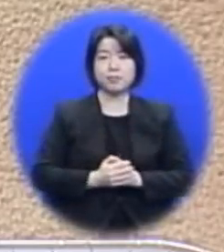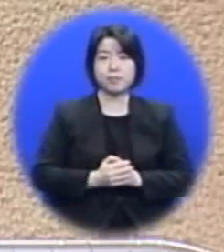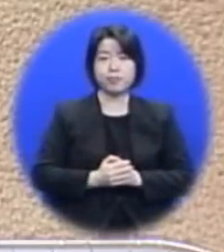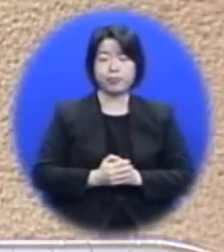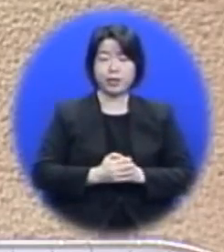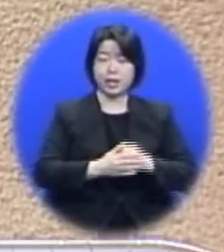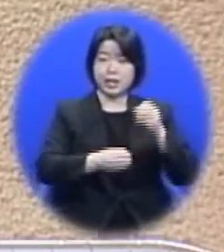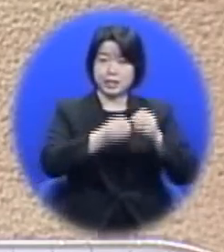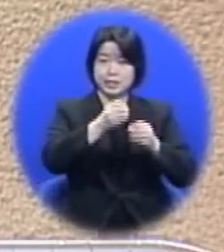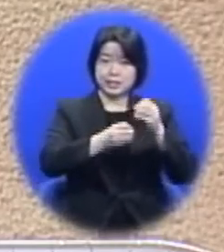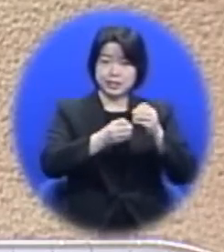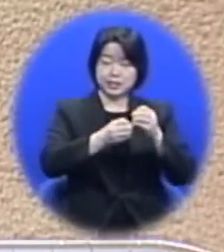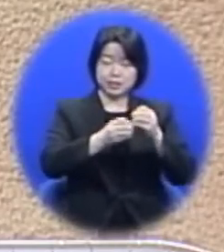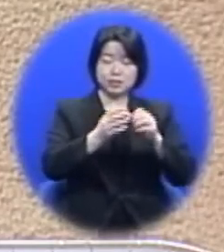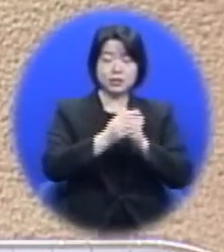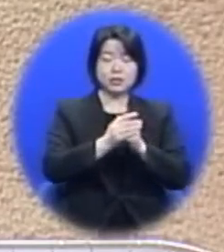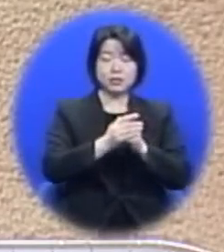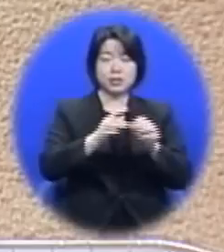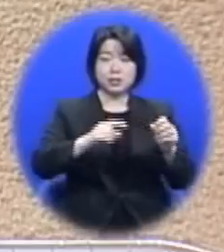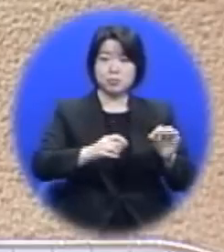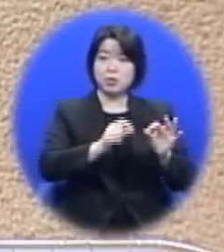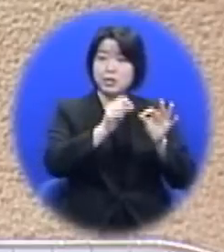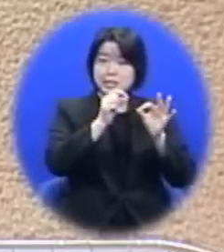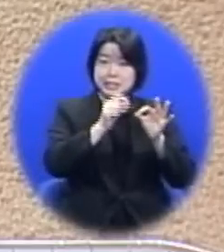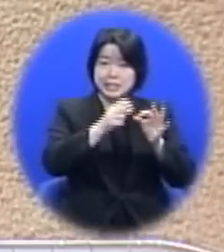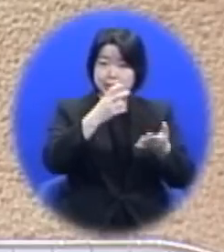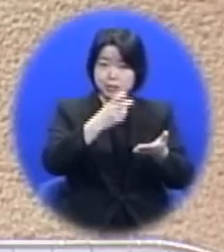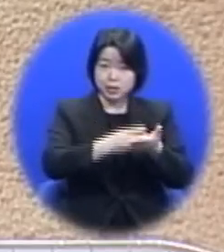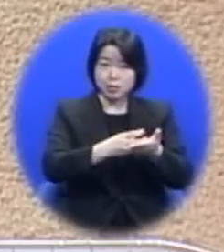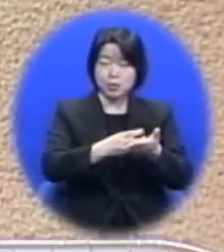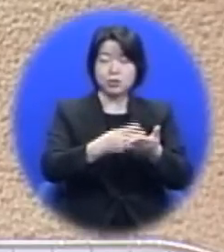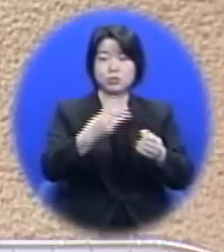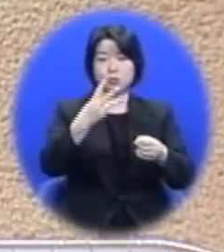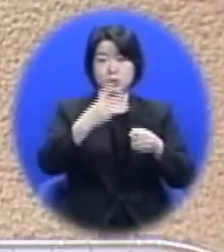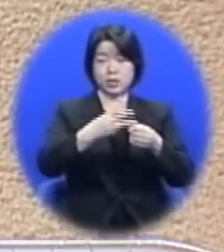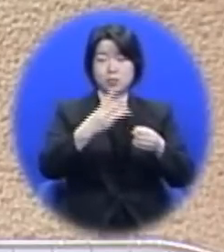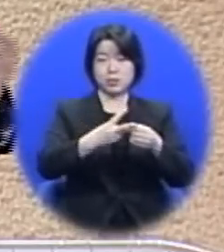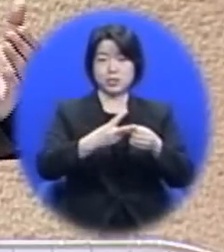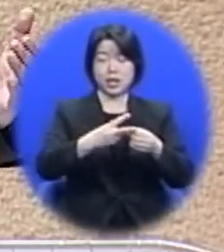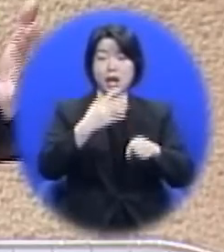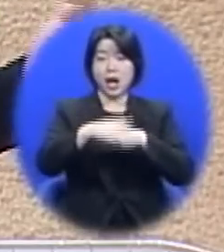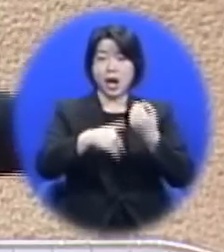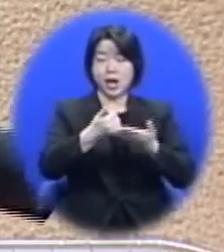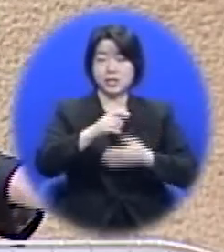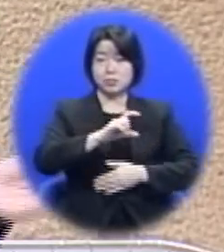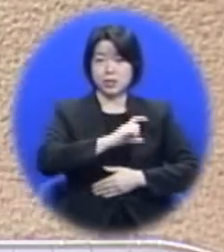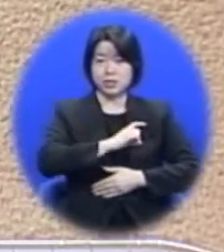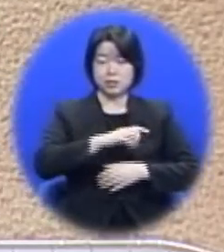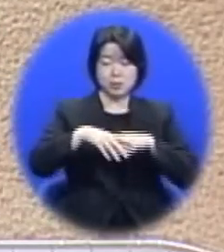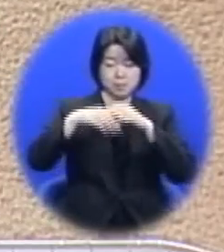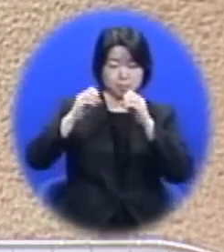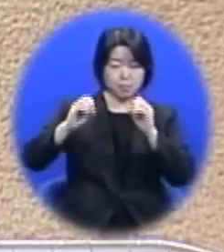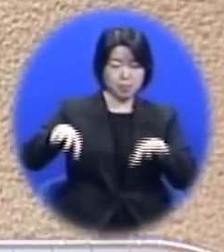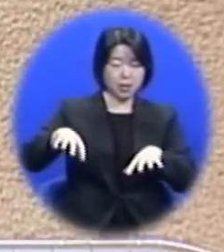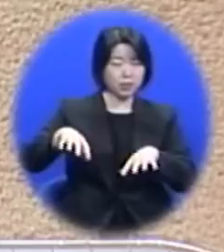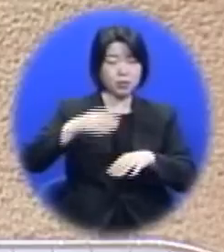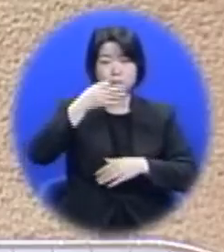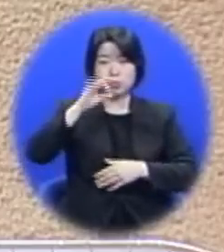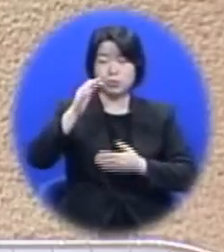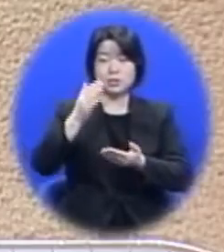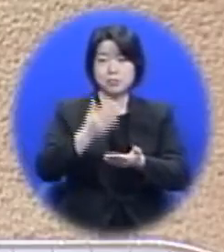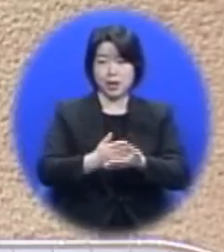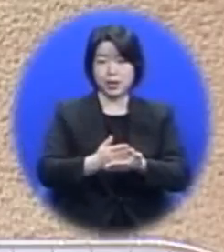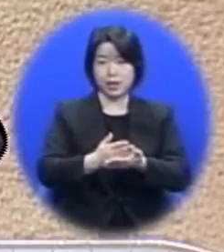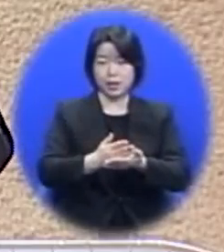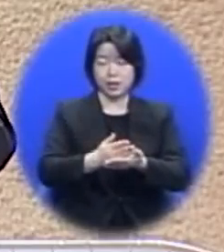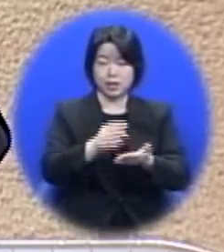십계명 중에 세 번째 계명이 하나님의 이름을 망령되이 일컫지 마라. 그게 지금 우리 시대의 이야기입니다.